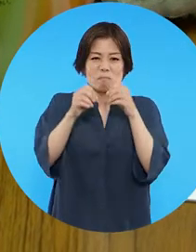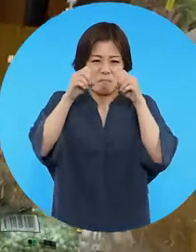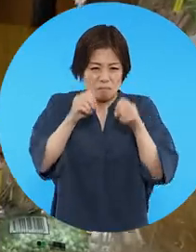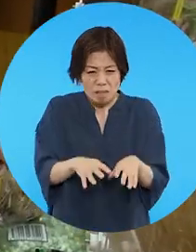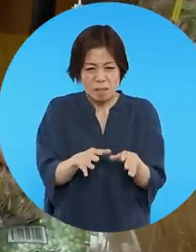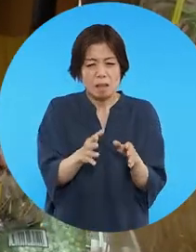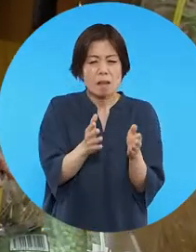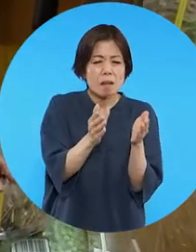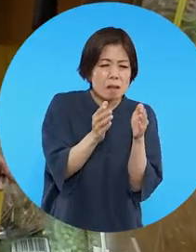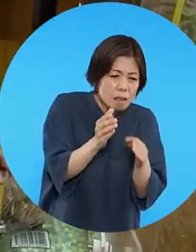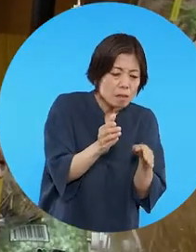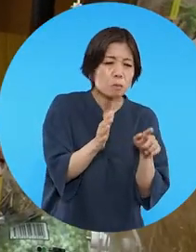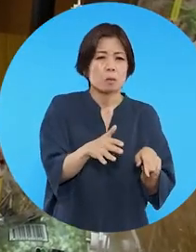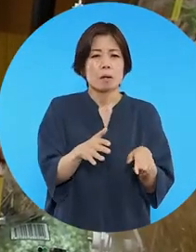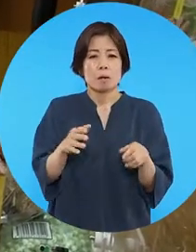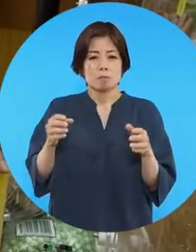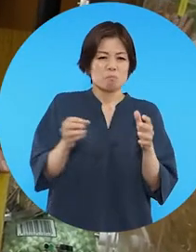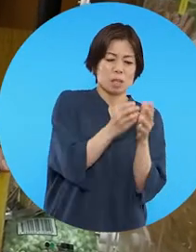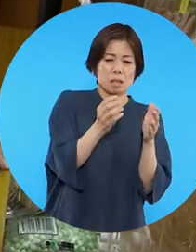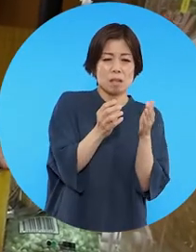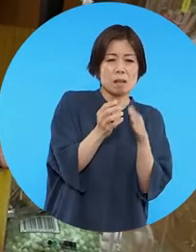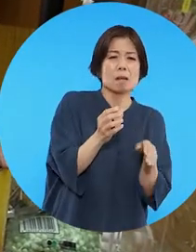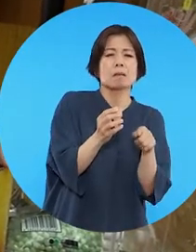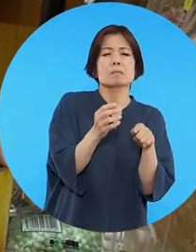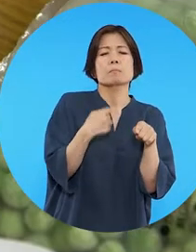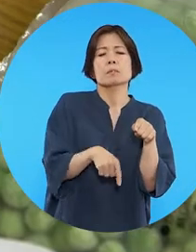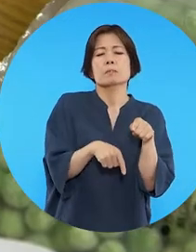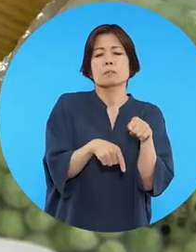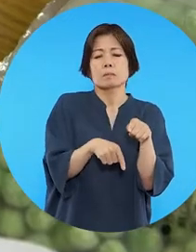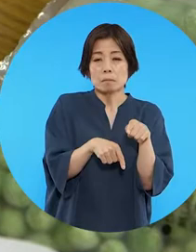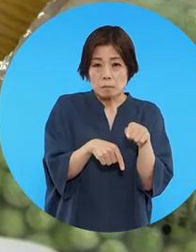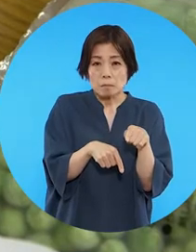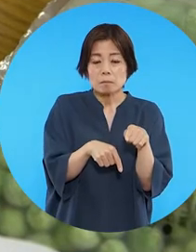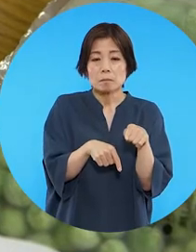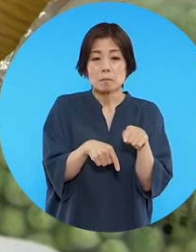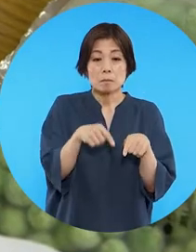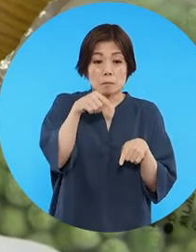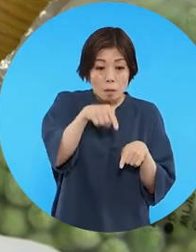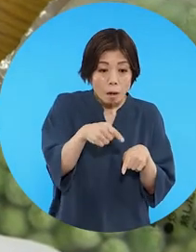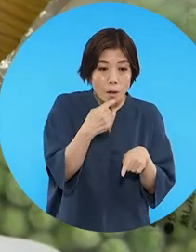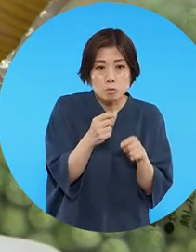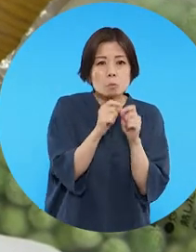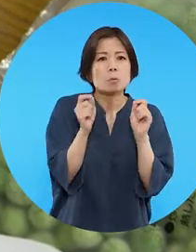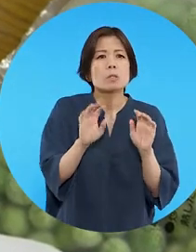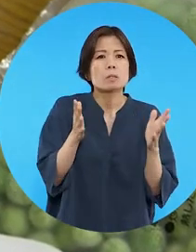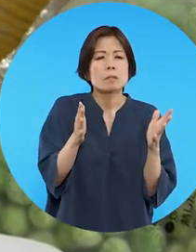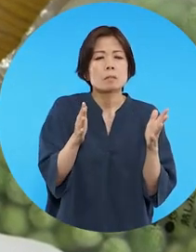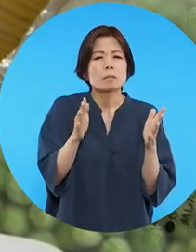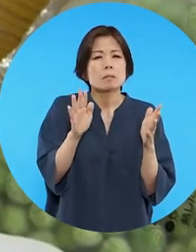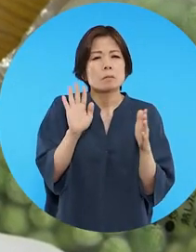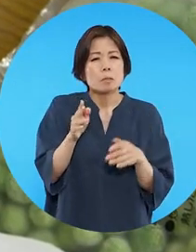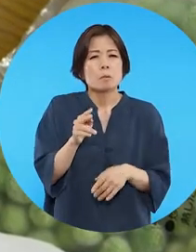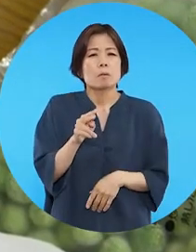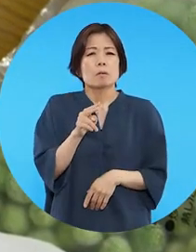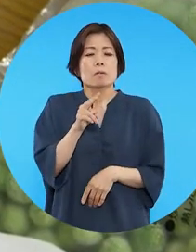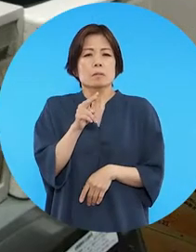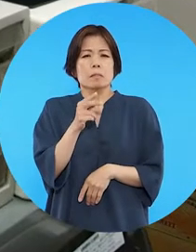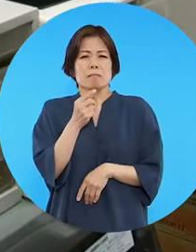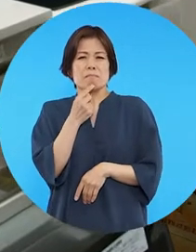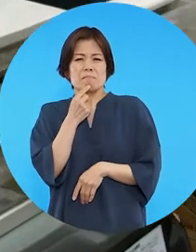たりだとかぶつかったりしてですね、うん、ここがへこんでしまうと、 はい、 ただ中は全然問題ないですけども、嫌がられるん